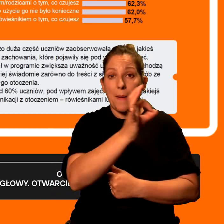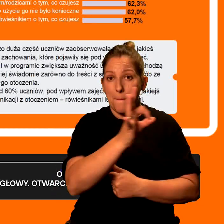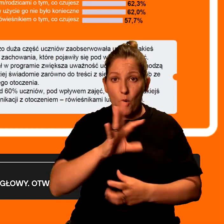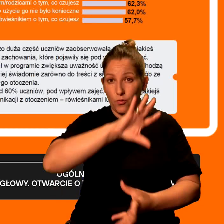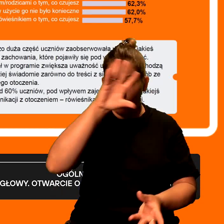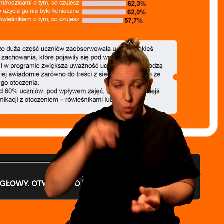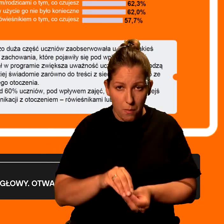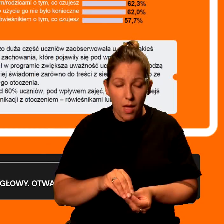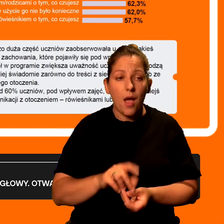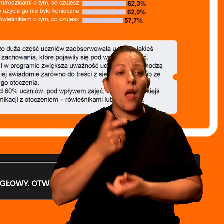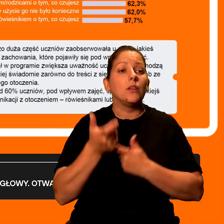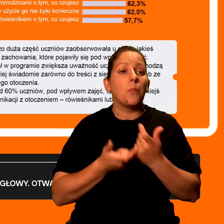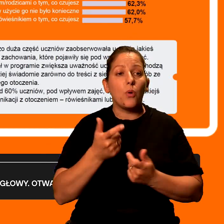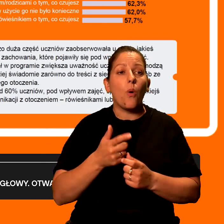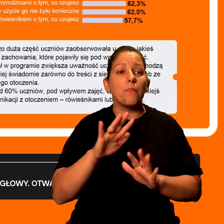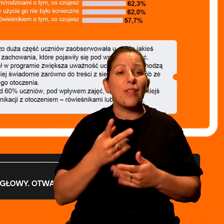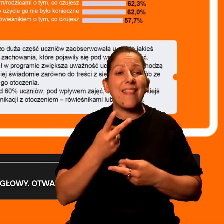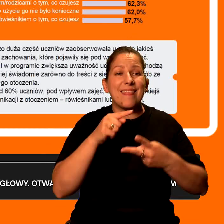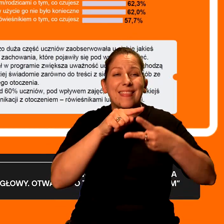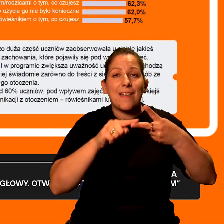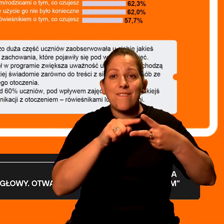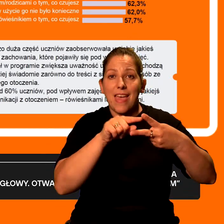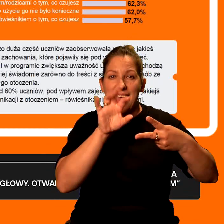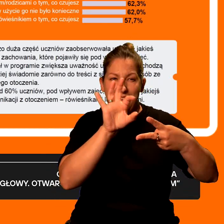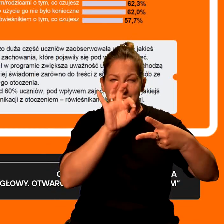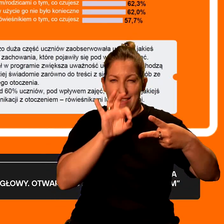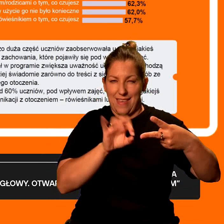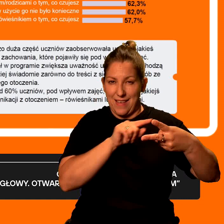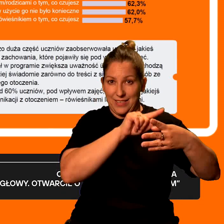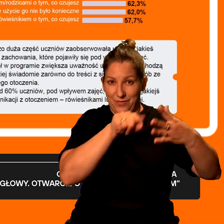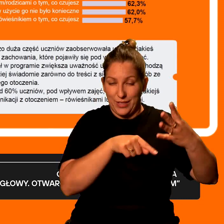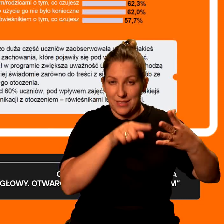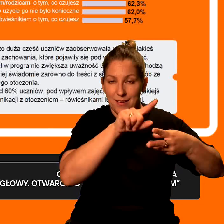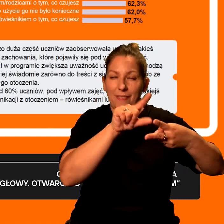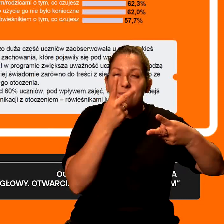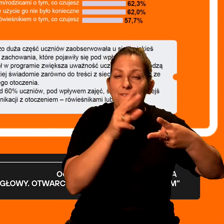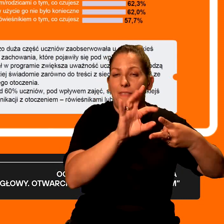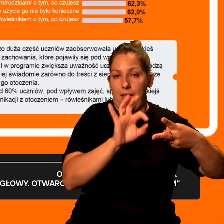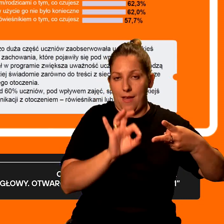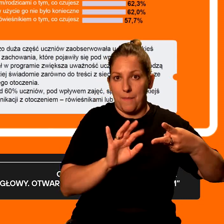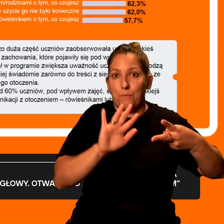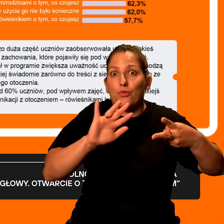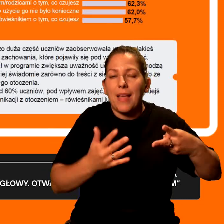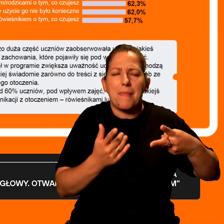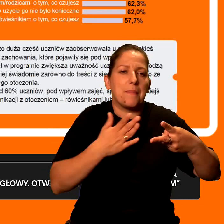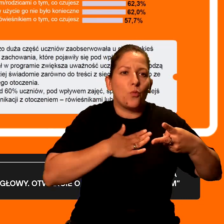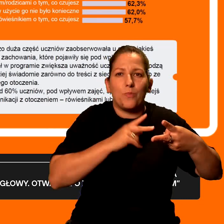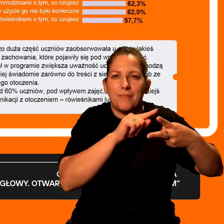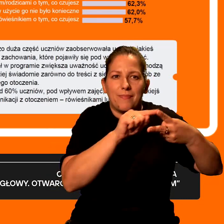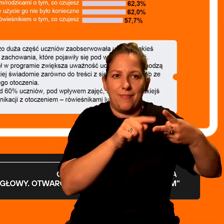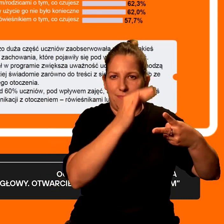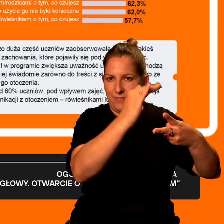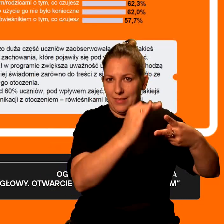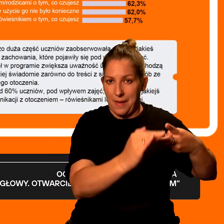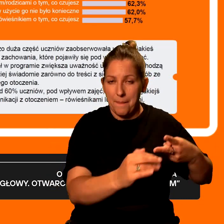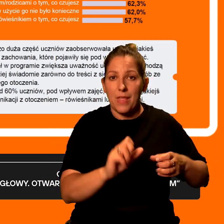84% zrobiło przynajmniej dwie z tych rzeczy. Bo tak to jeszcze policzyliśmy, tak? Jaki procent osób zrobił przynajmniej jakiekolwiek dwie z tych rzeczy?